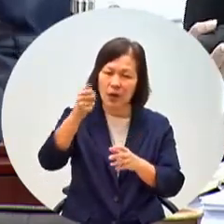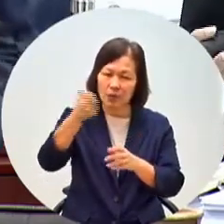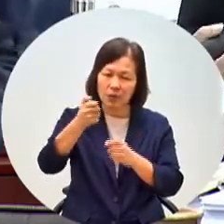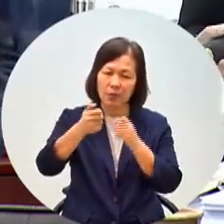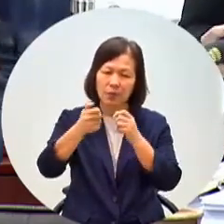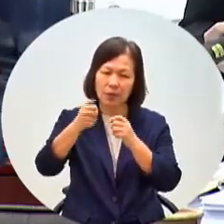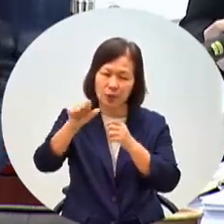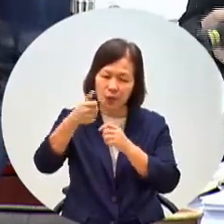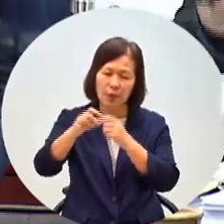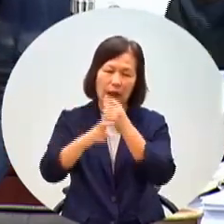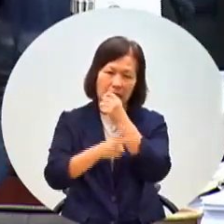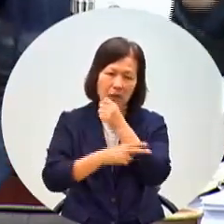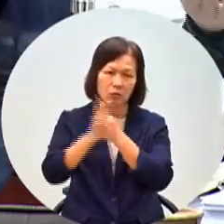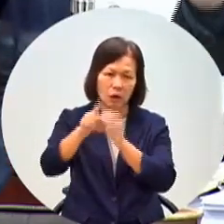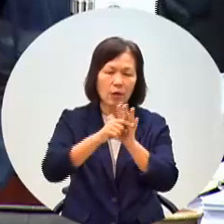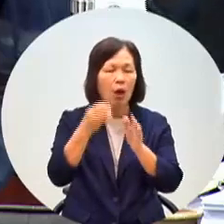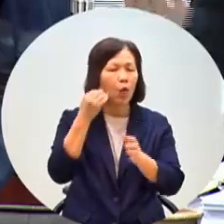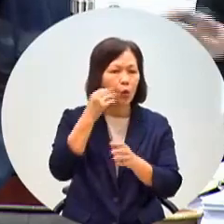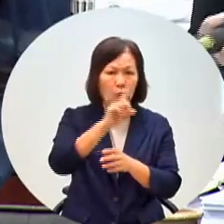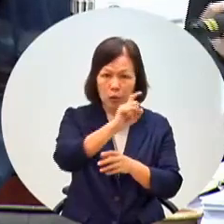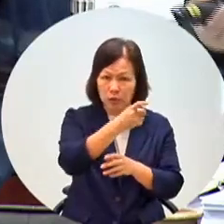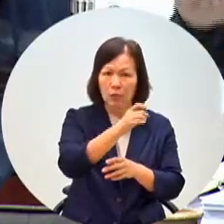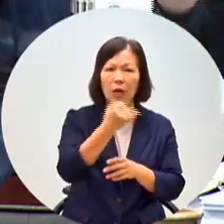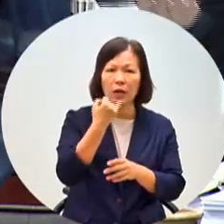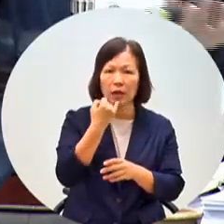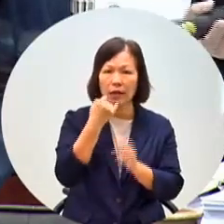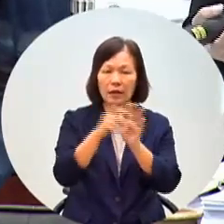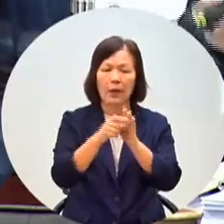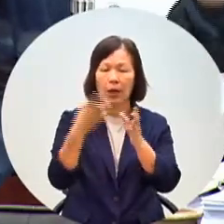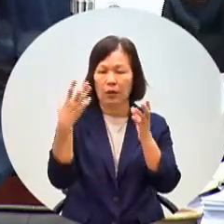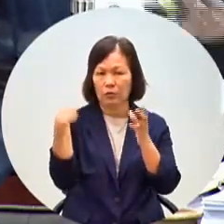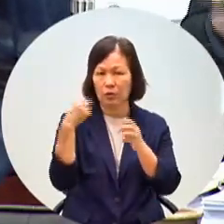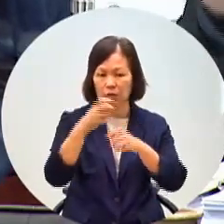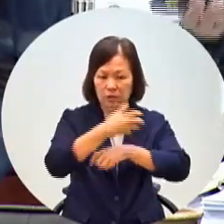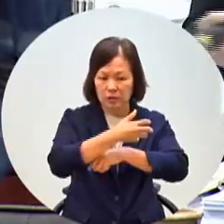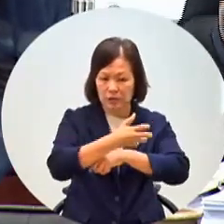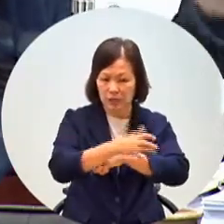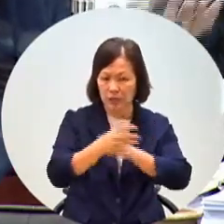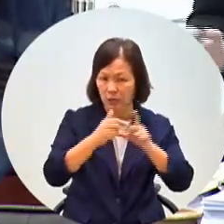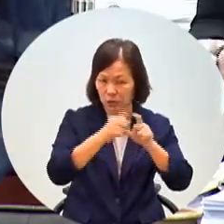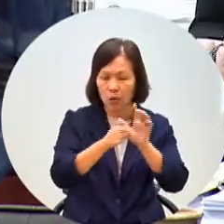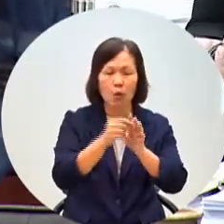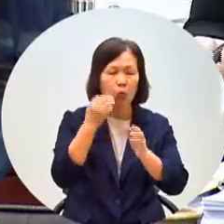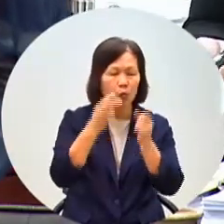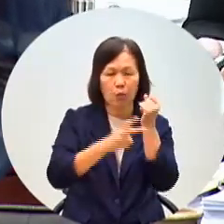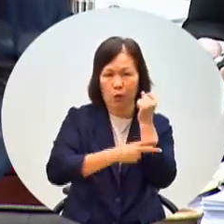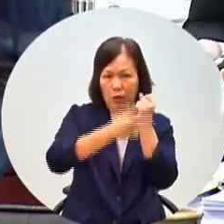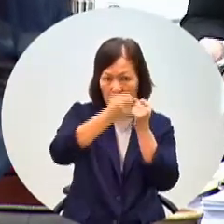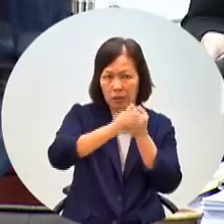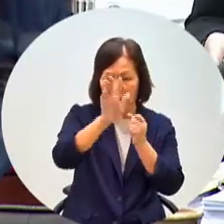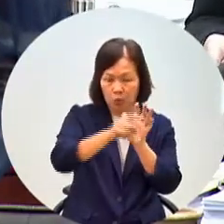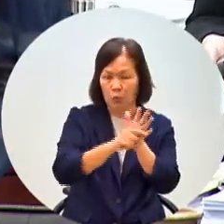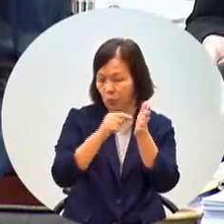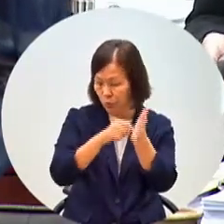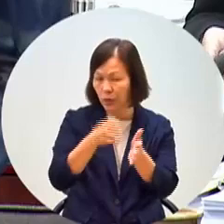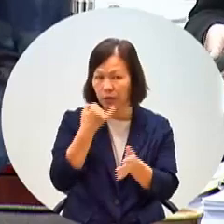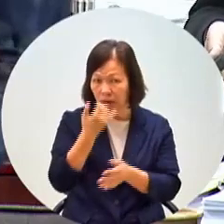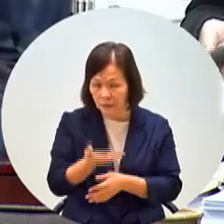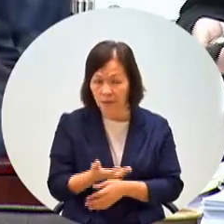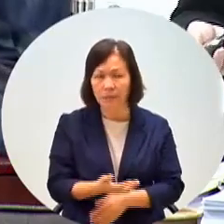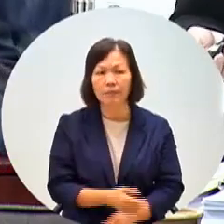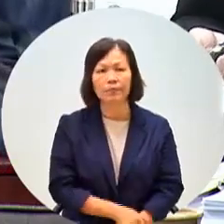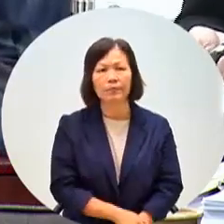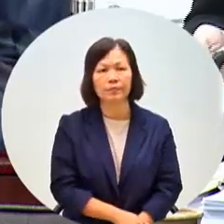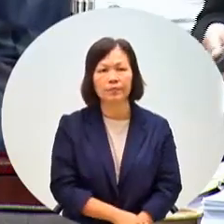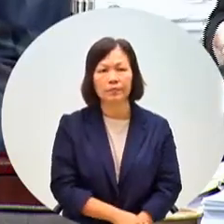如果市区觉得他们10万 OK 的话，那就是以旧县区来评估嘛。如果有里长有需要，我们就提出申请嘛，好不好？